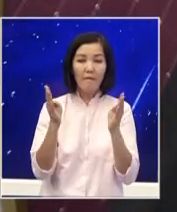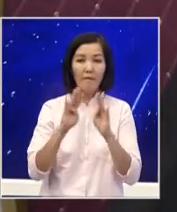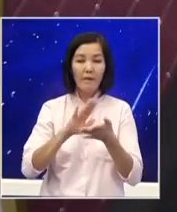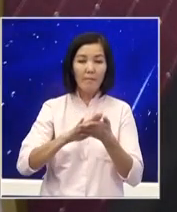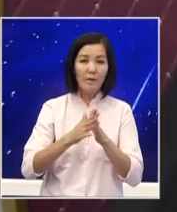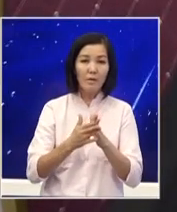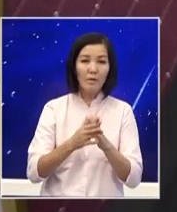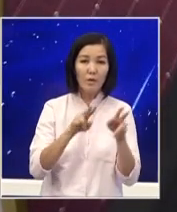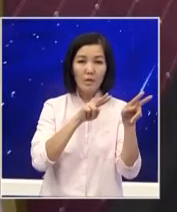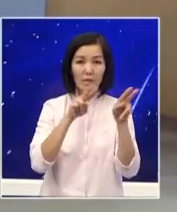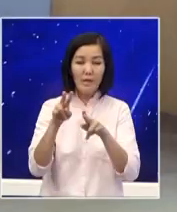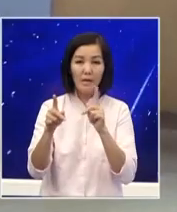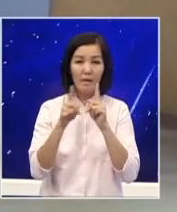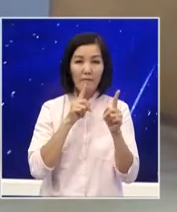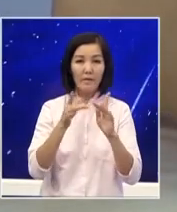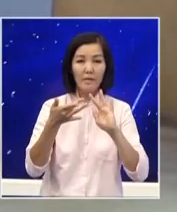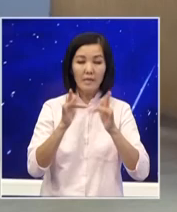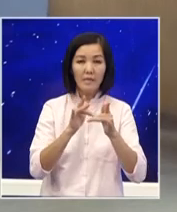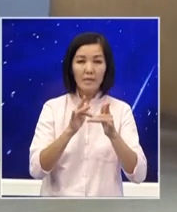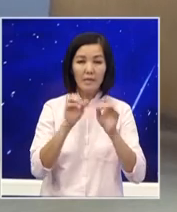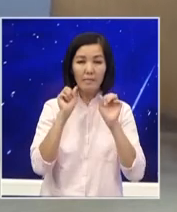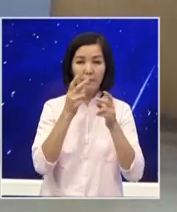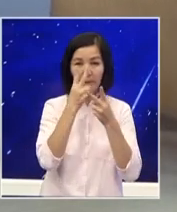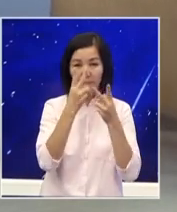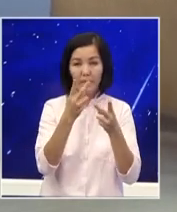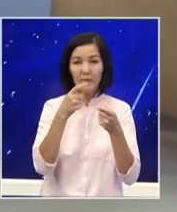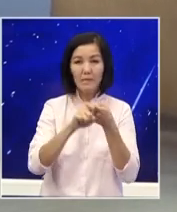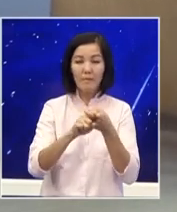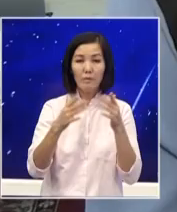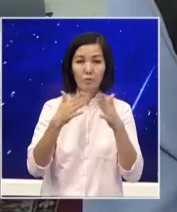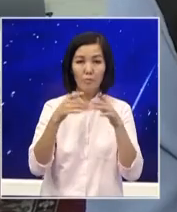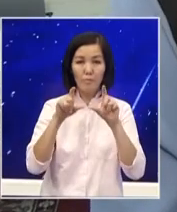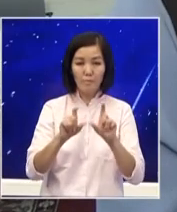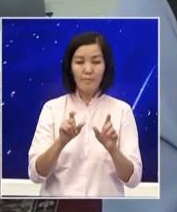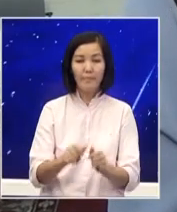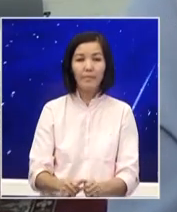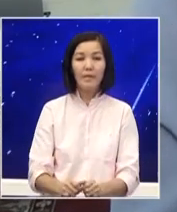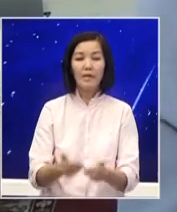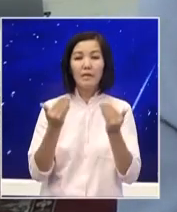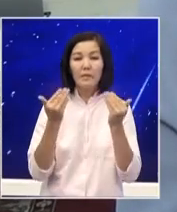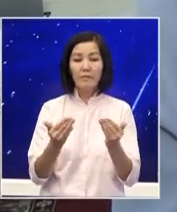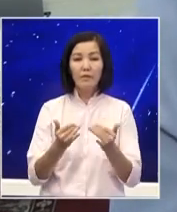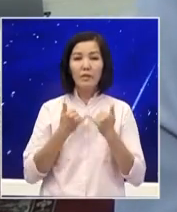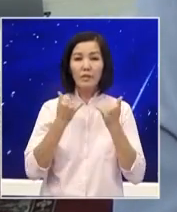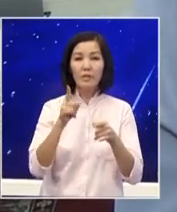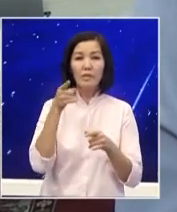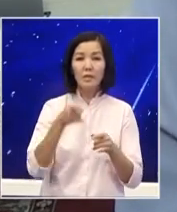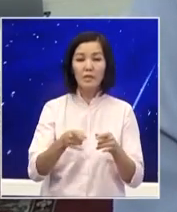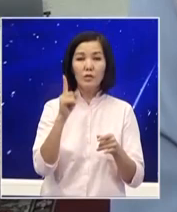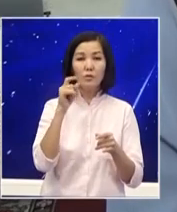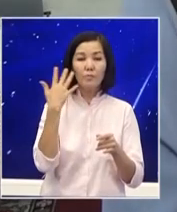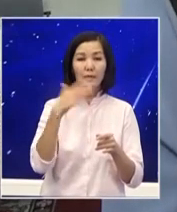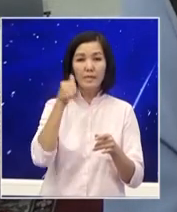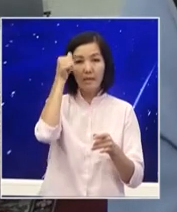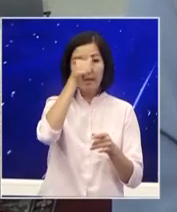сможет наблюдать за конференции в интернете или посмотреть запись не выходя из дома сегодня в честь 1000 150-летия со